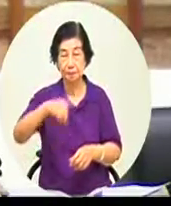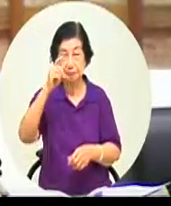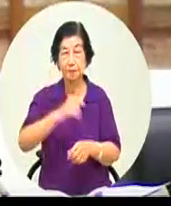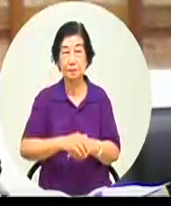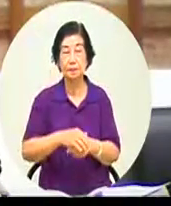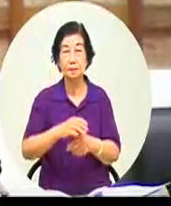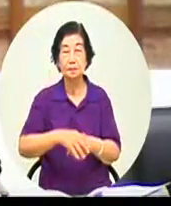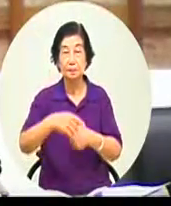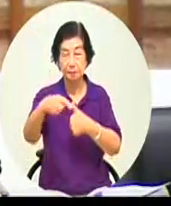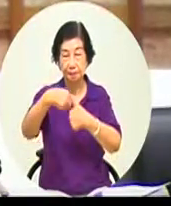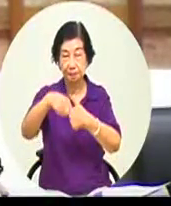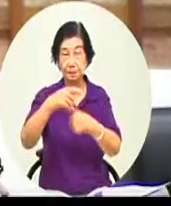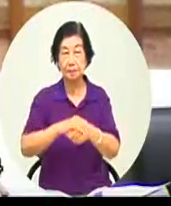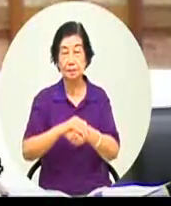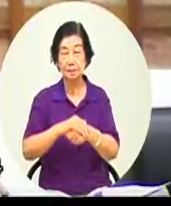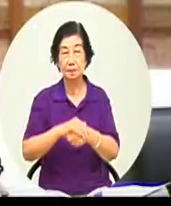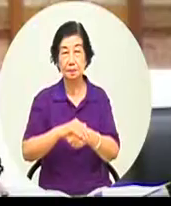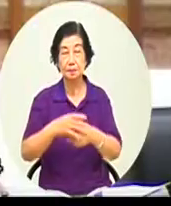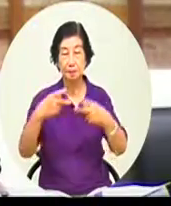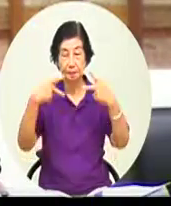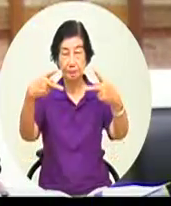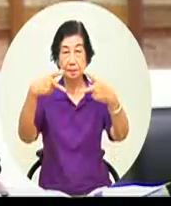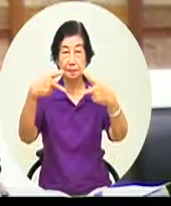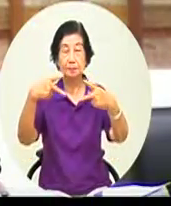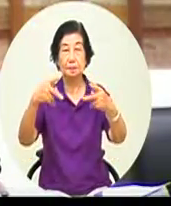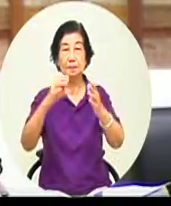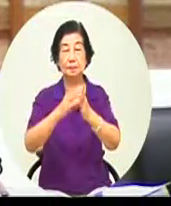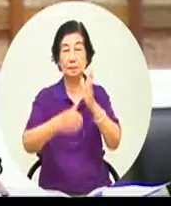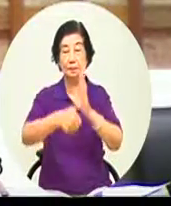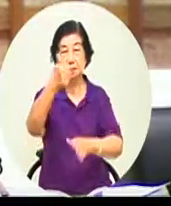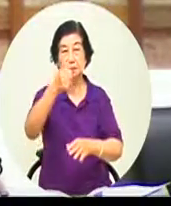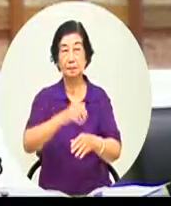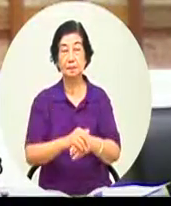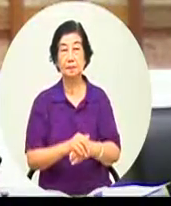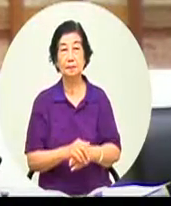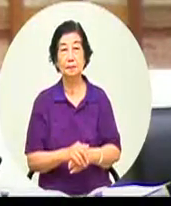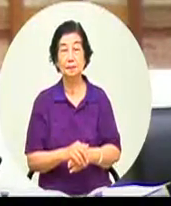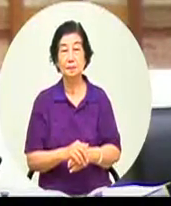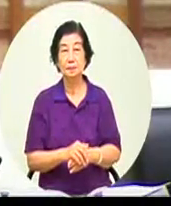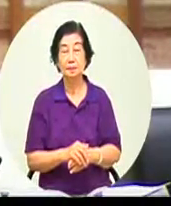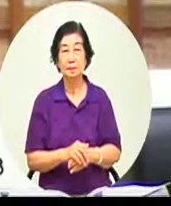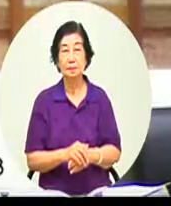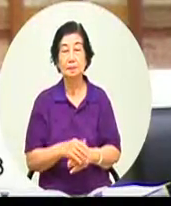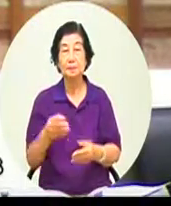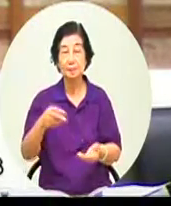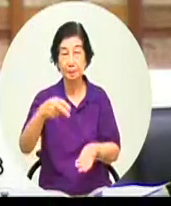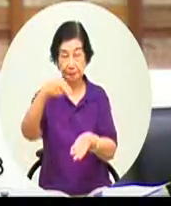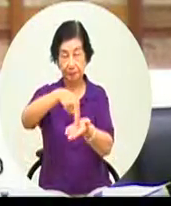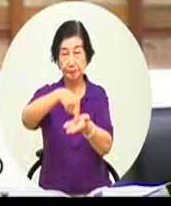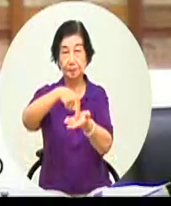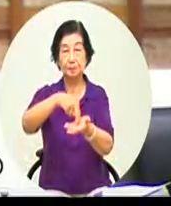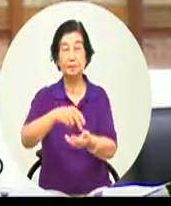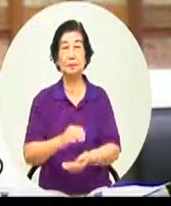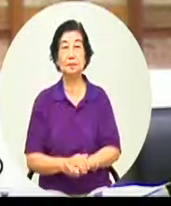们捷运局局长，交到局长，局长就站起 来。来，捷运局吴局长。